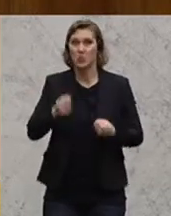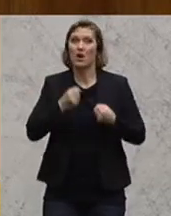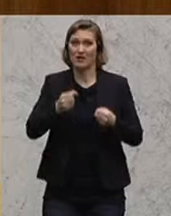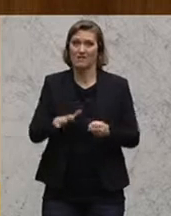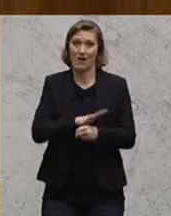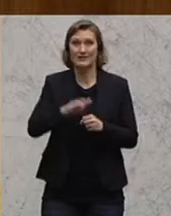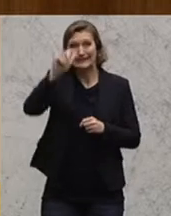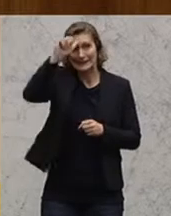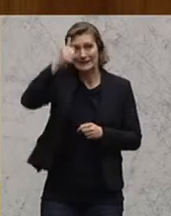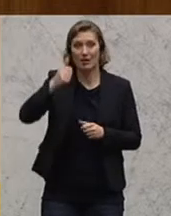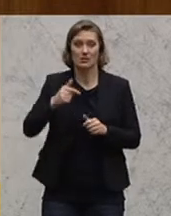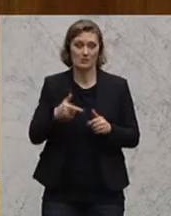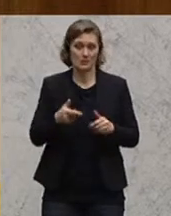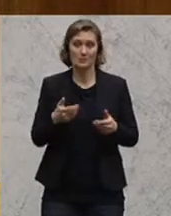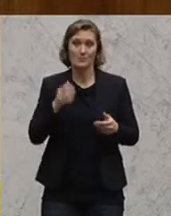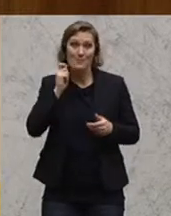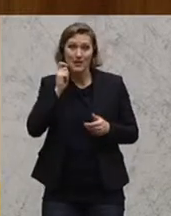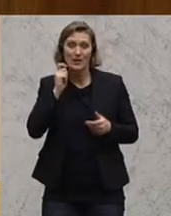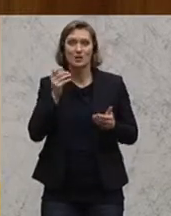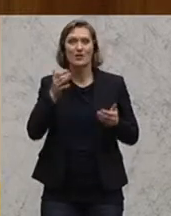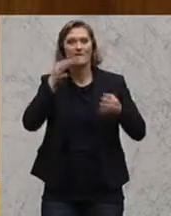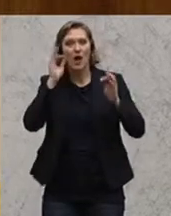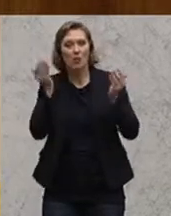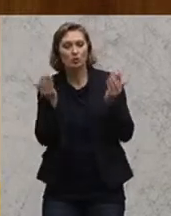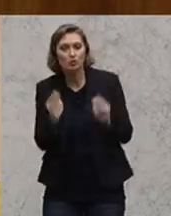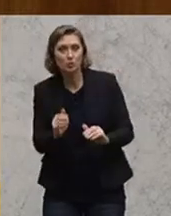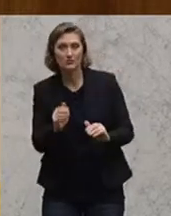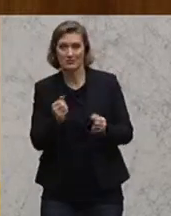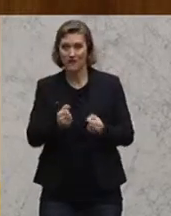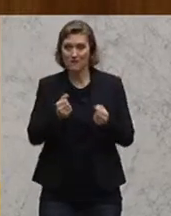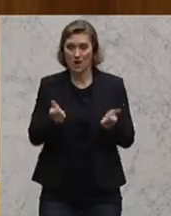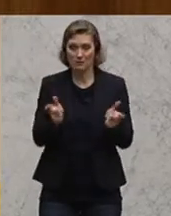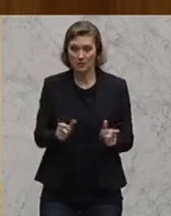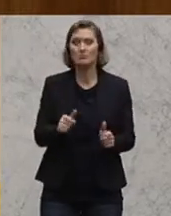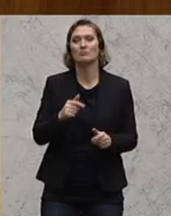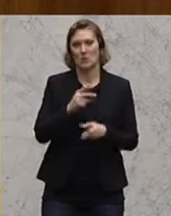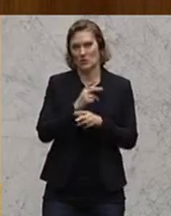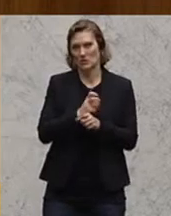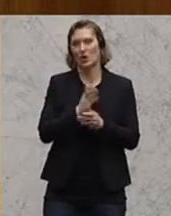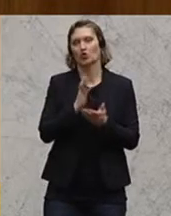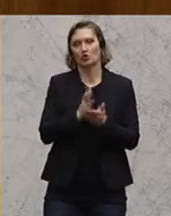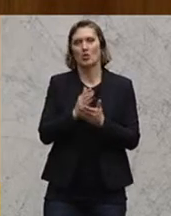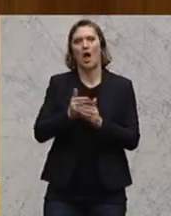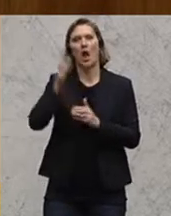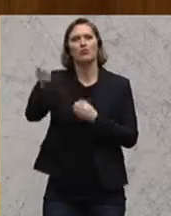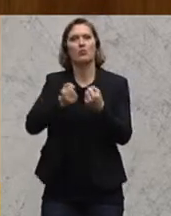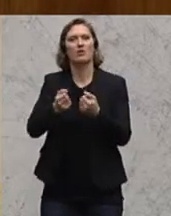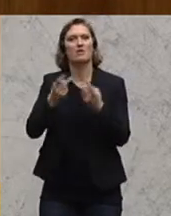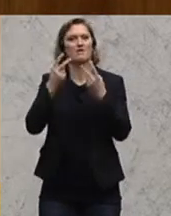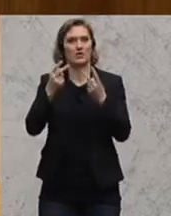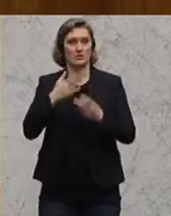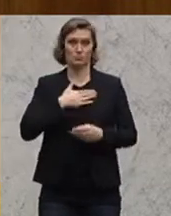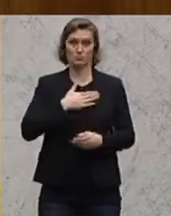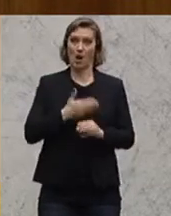Der Schutz von Frauen und Mädchen vor Gewalt ist eine der außenpolitischen Prioritäten Österreichs im menschenrechtlichen Bereich. Unser